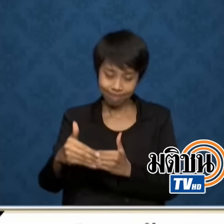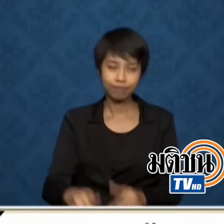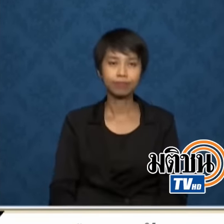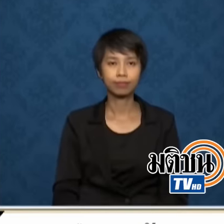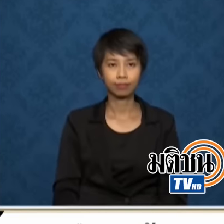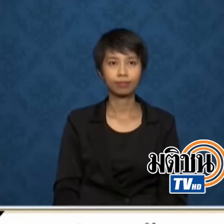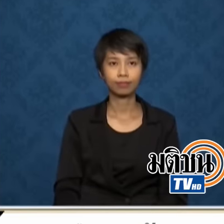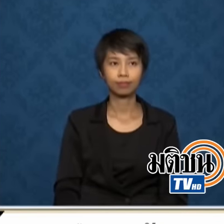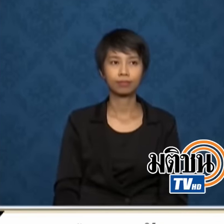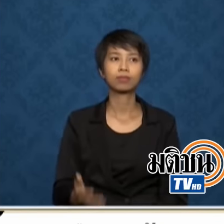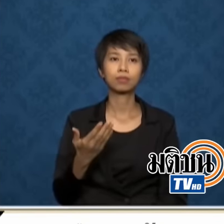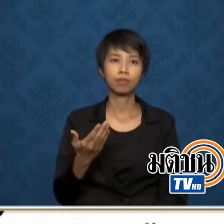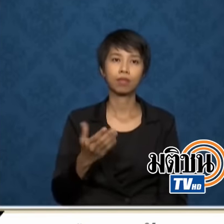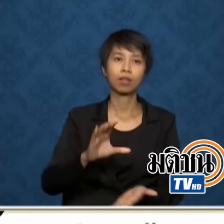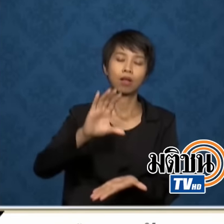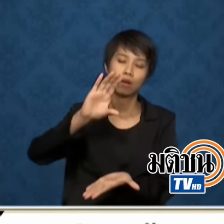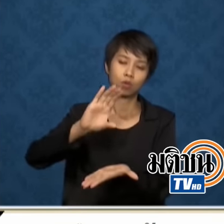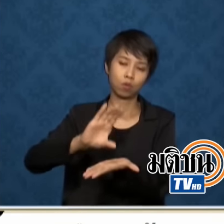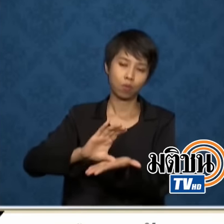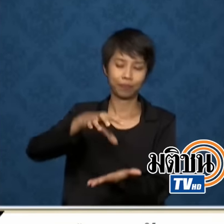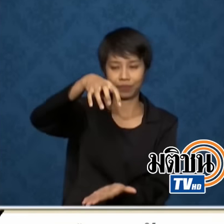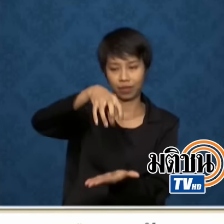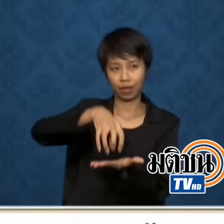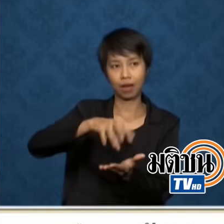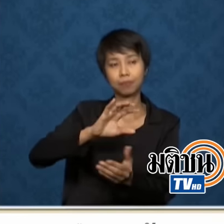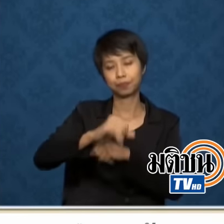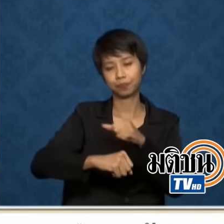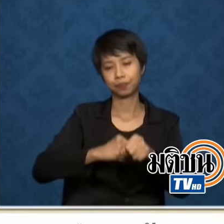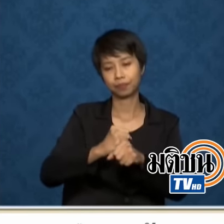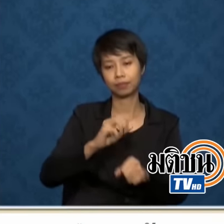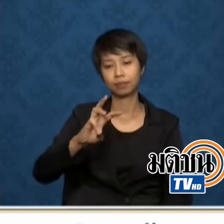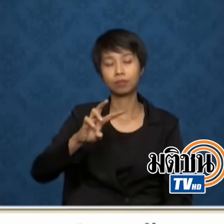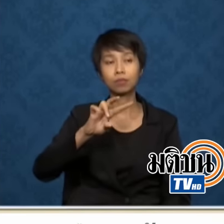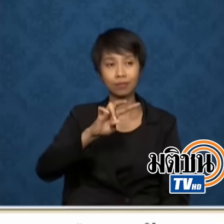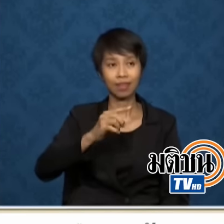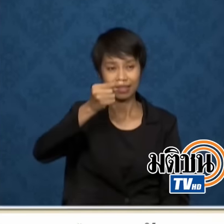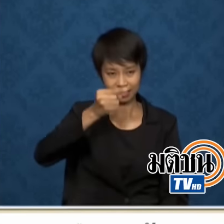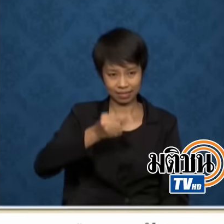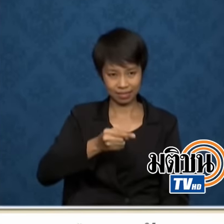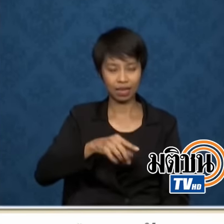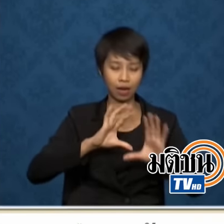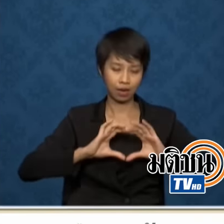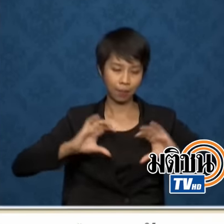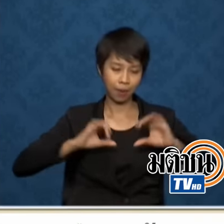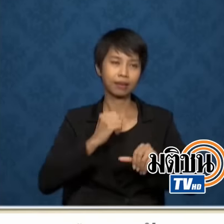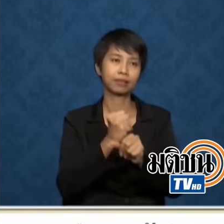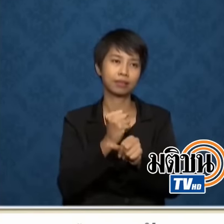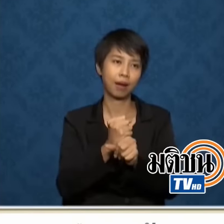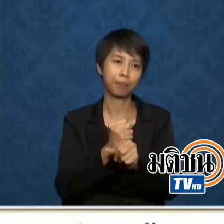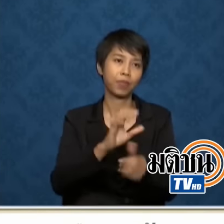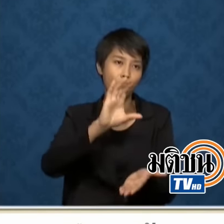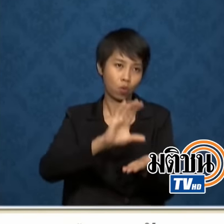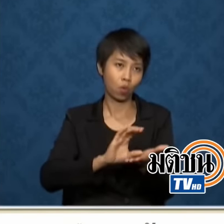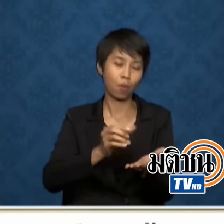อันต่อมาค่ะงบกลางปีของปี67ค่ะจริงๆรัฐบาลสามารถออกพระราชบัญญัติงบประมาณรายจ่ายเพิ่มเติมประจ